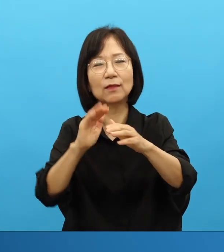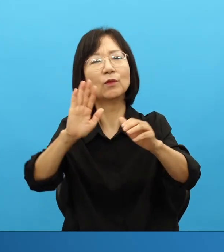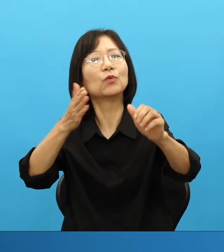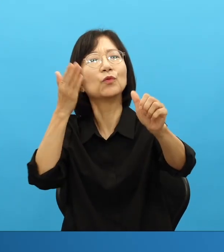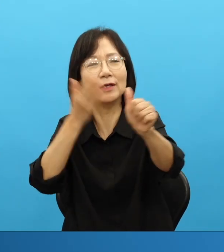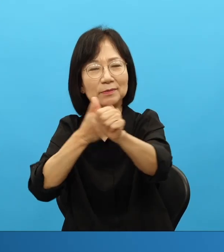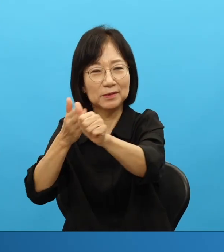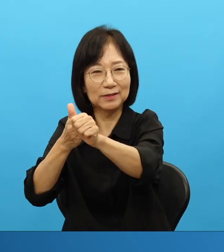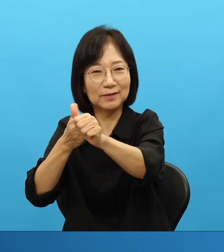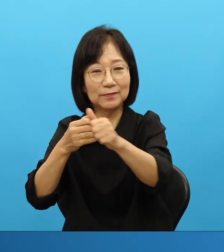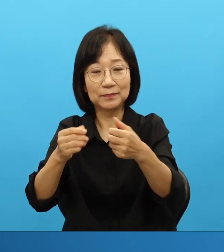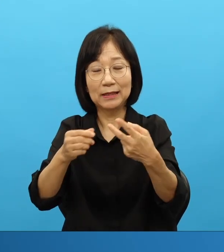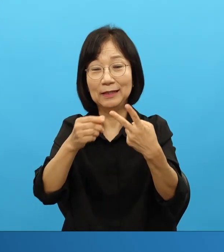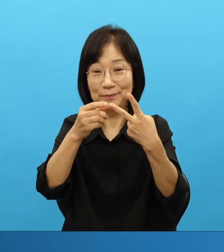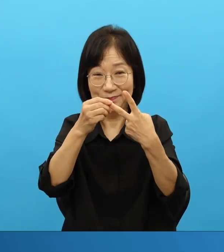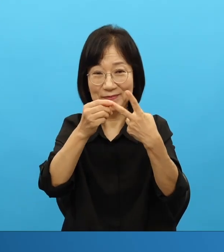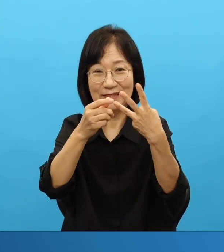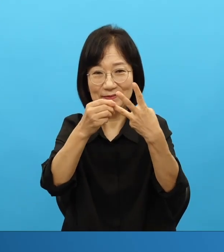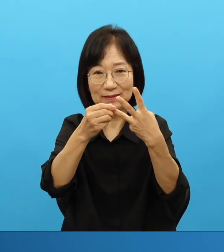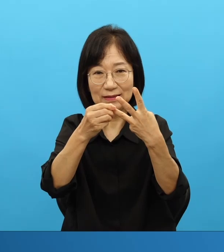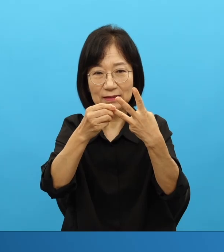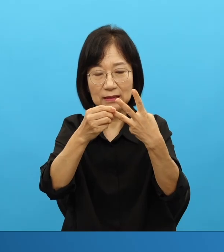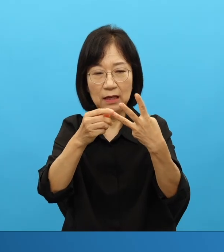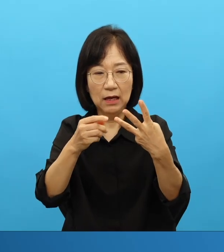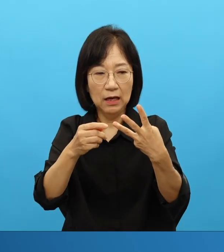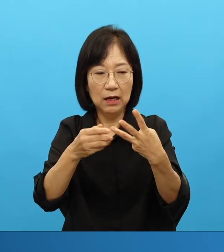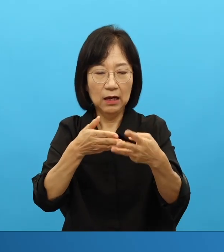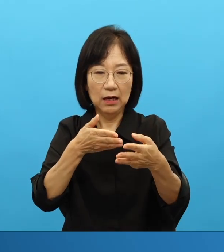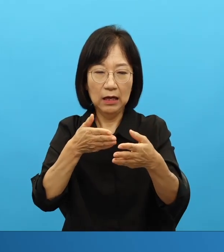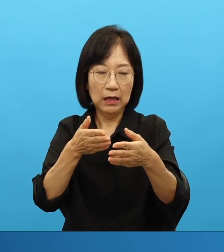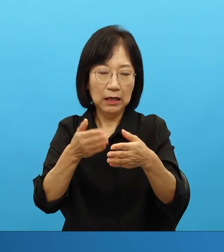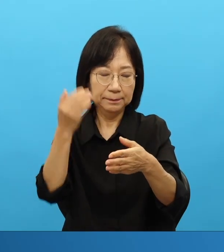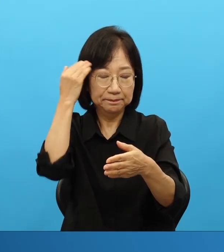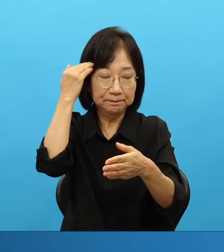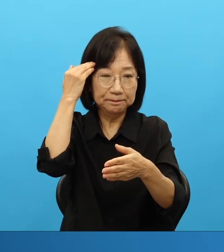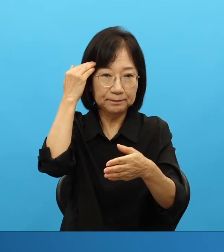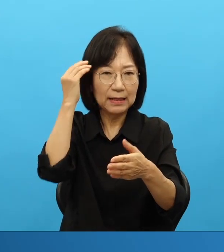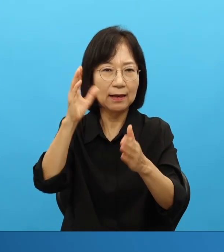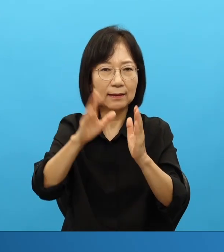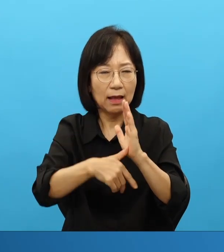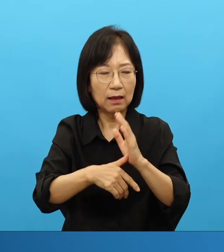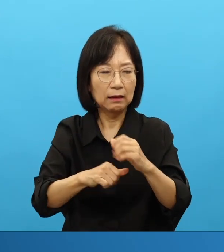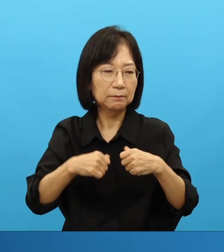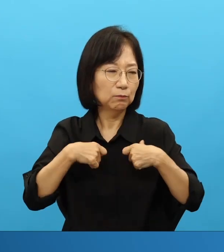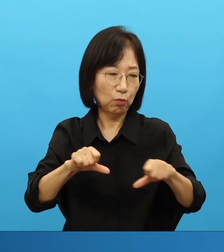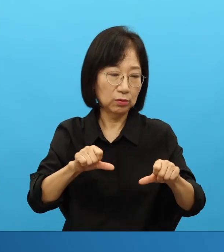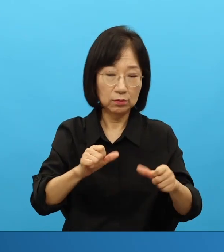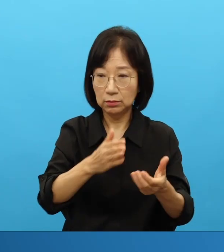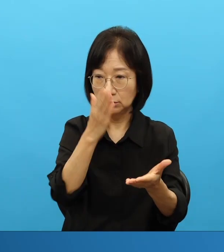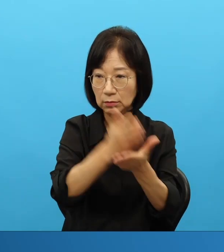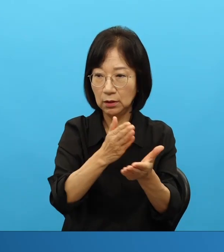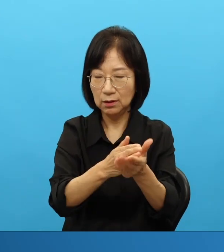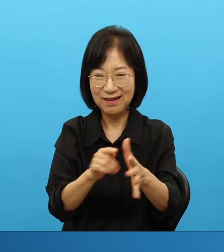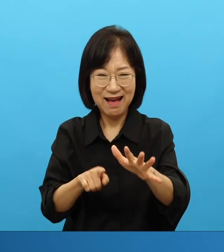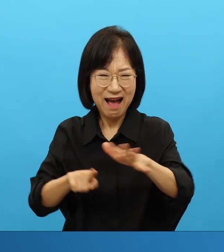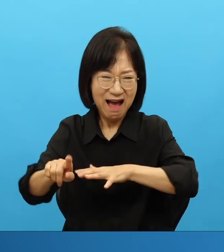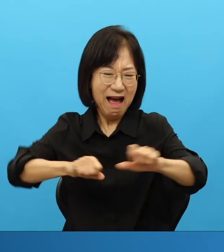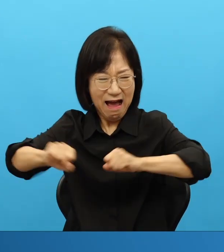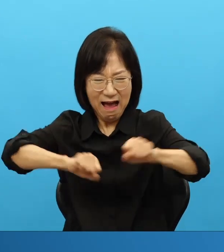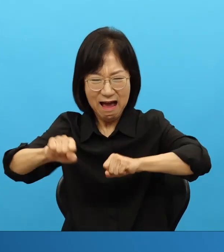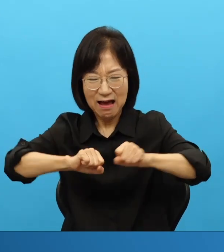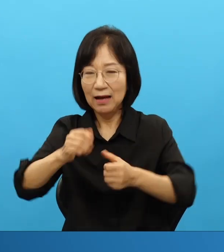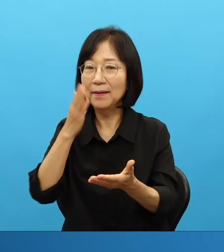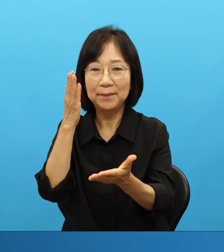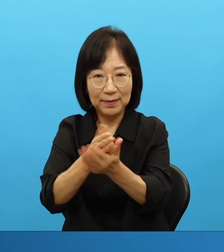세 번째 벽입니다. 포기하는 거하고 설치는 거는 같은 수준이에요. 2개 다 틀린 겁니다. 여러분은 확신을